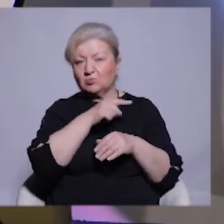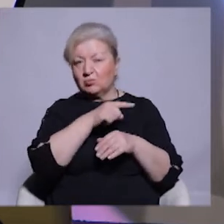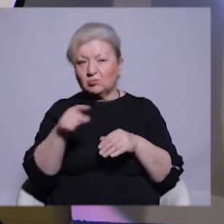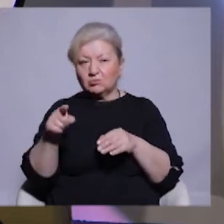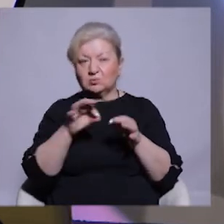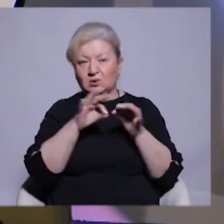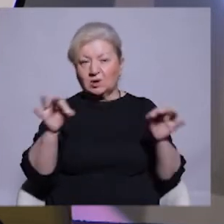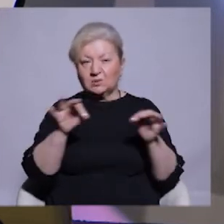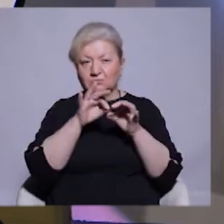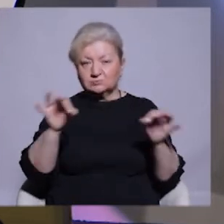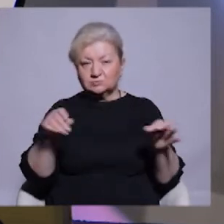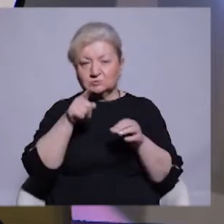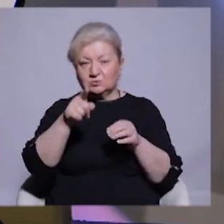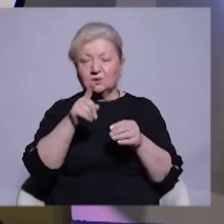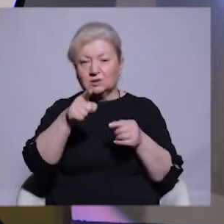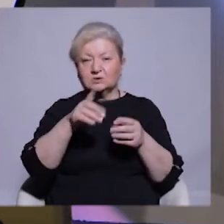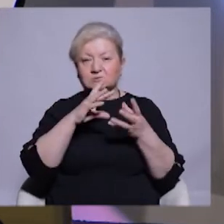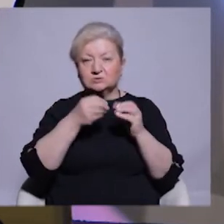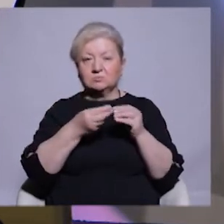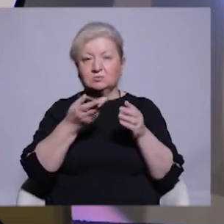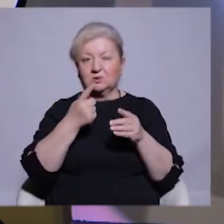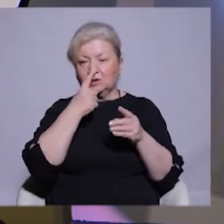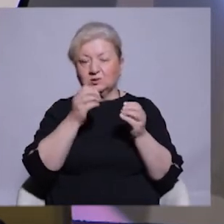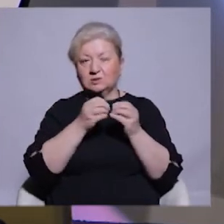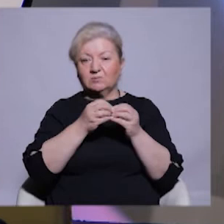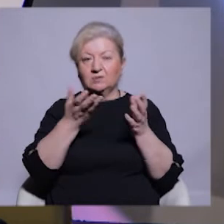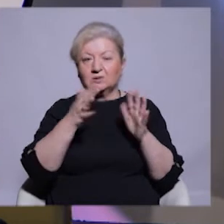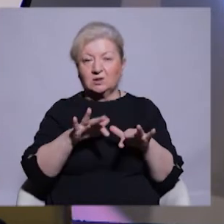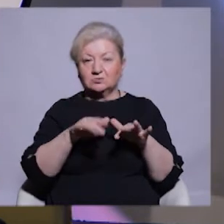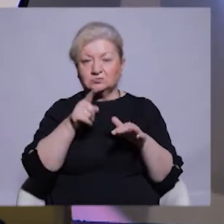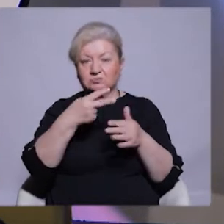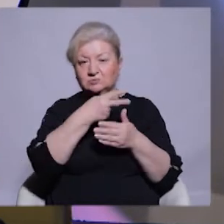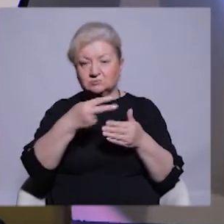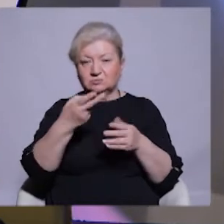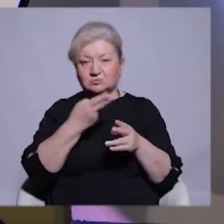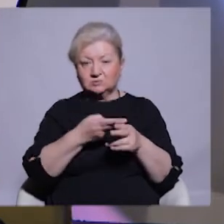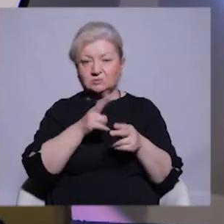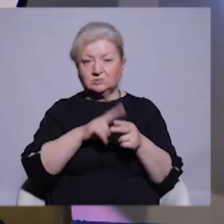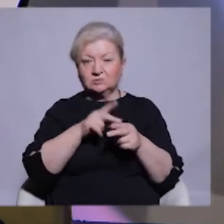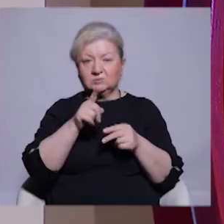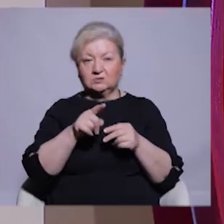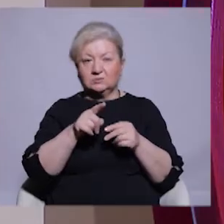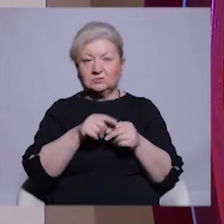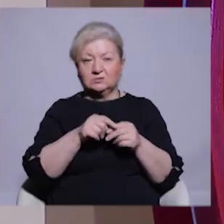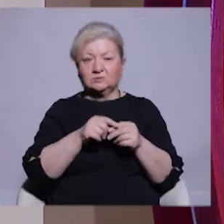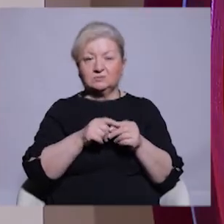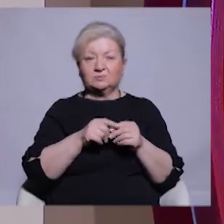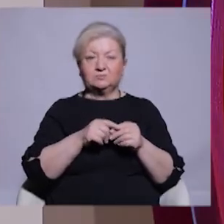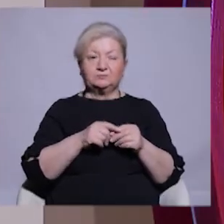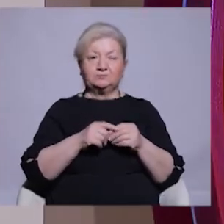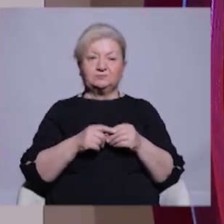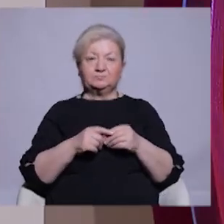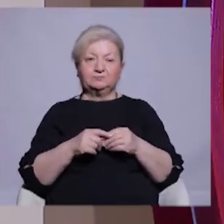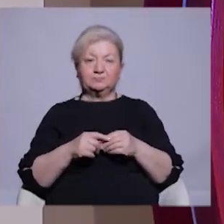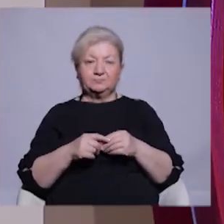რომ გავზომოთ სამივე, ეს ჯამი იგივე დარჩება. ანუ ეს იქნება ტოლი, კინეტიკური ენერგია 1